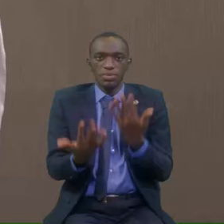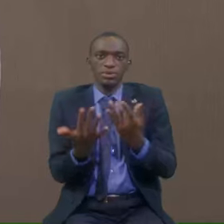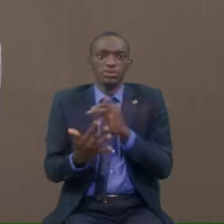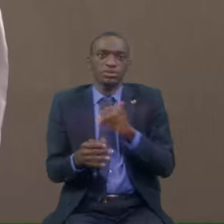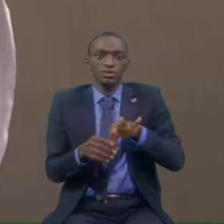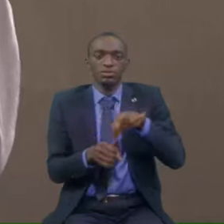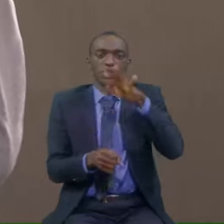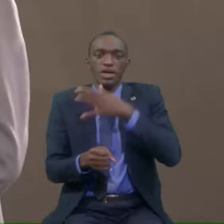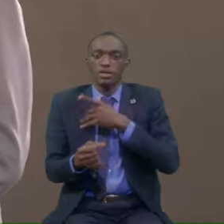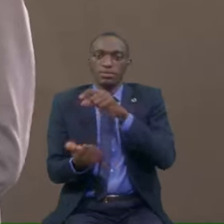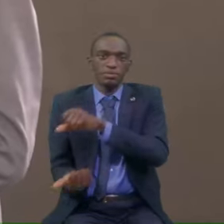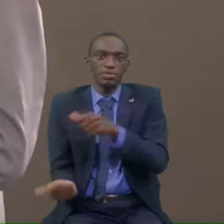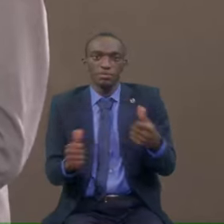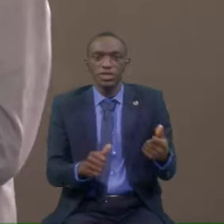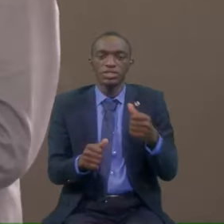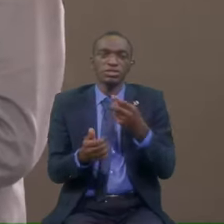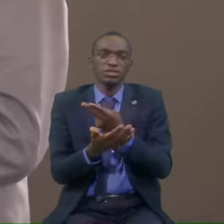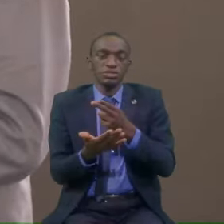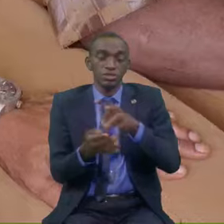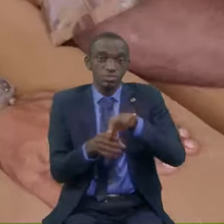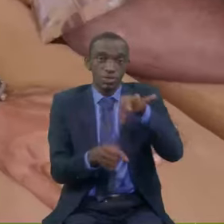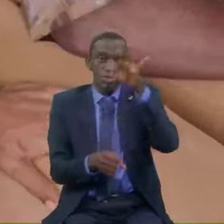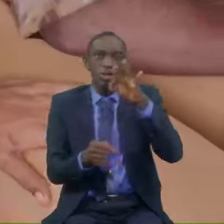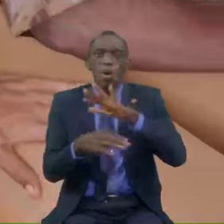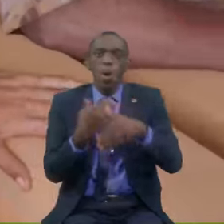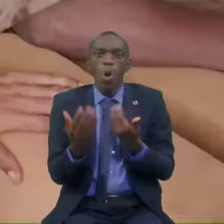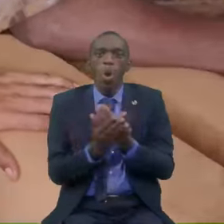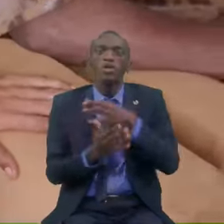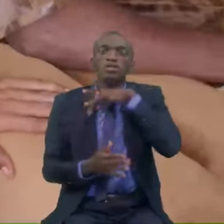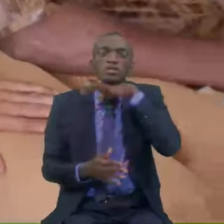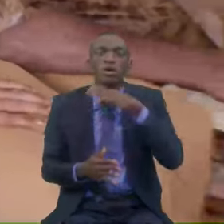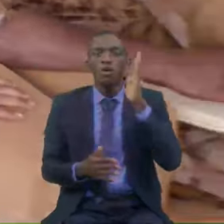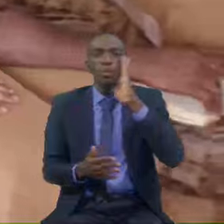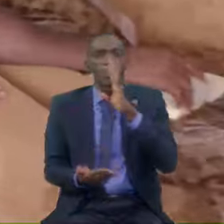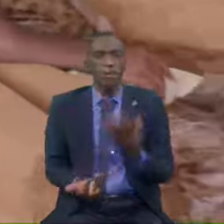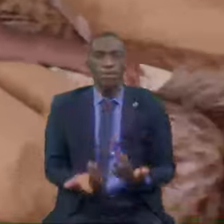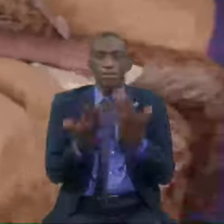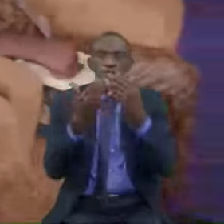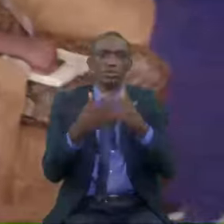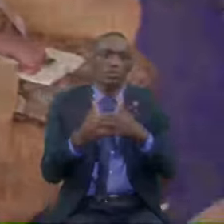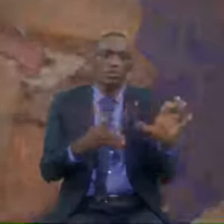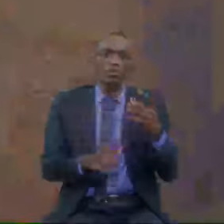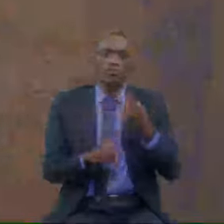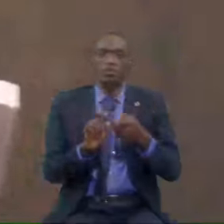toute paille sera brûlée de toute vie au nom de Jésus.